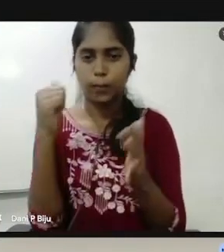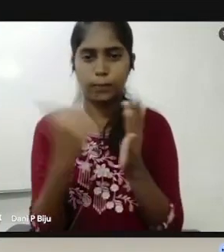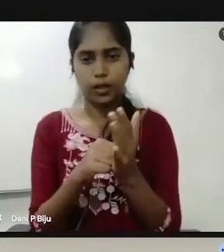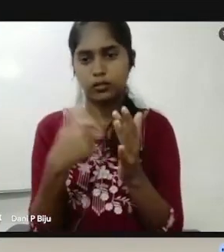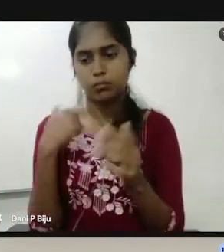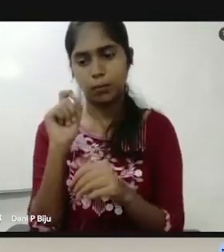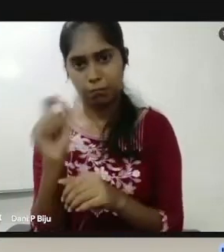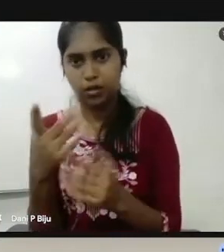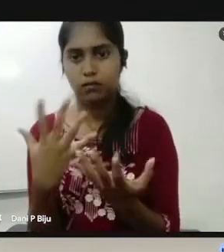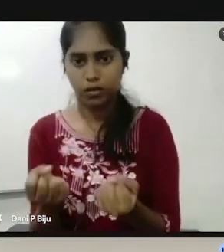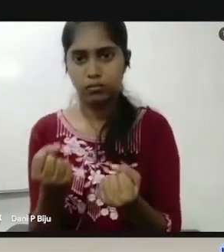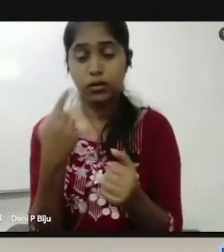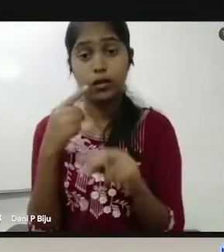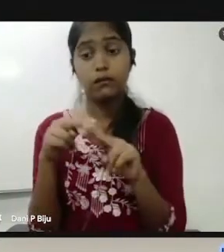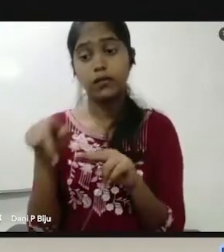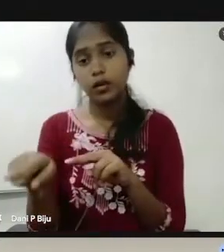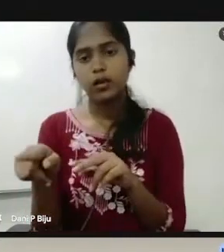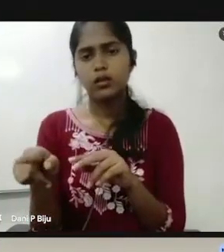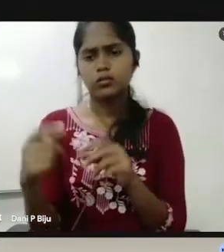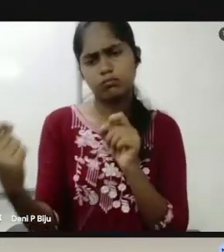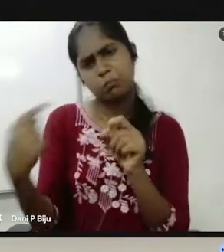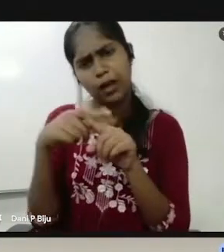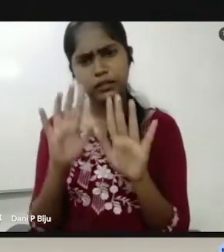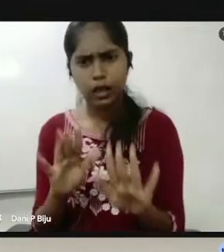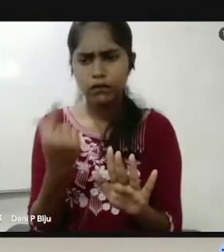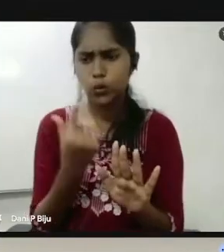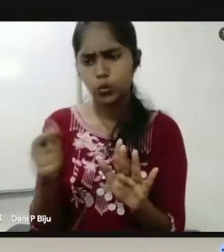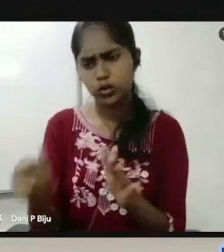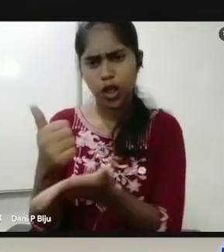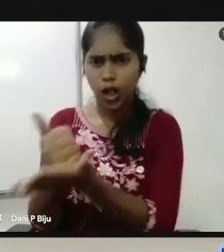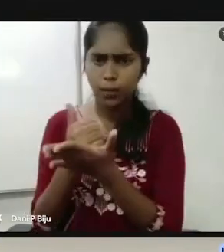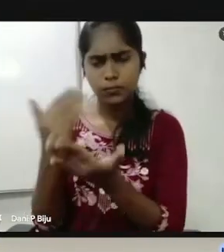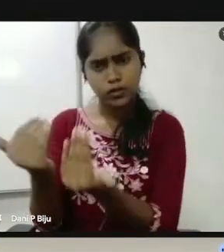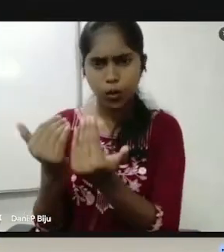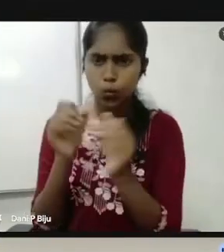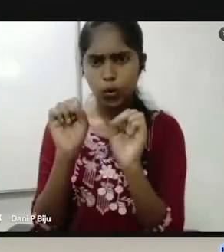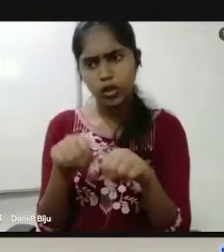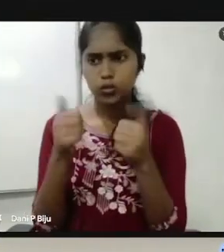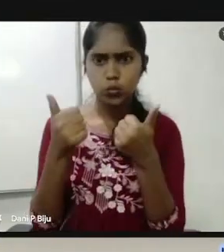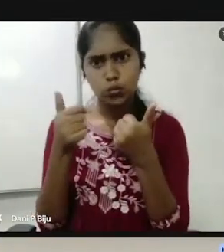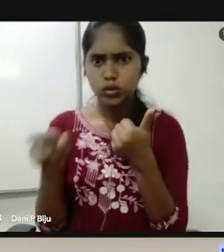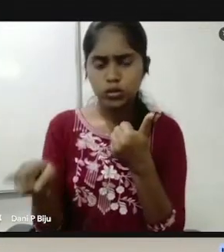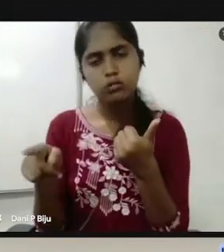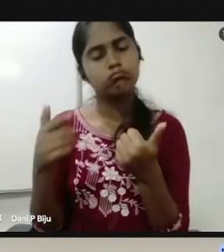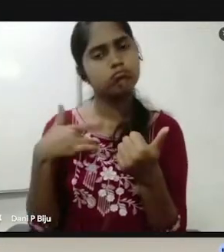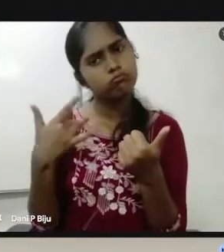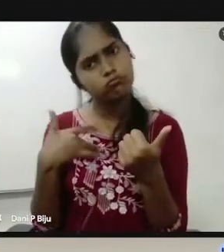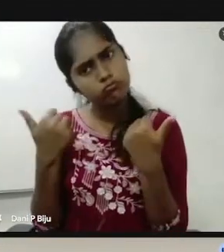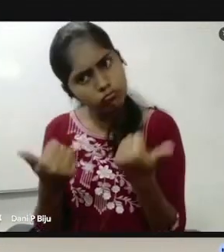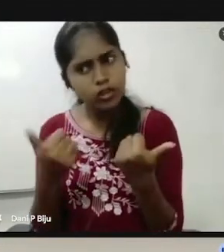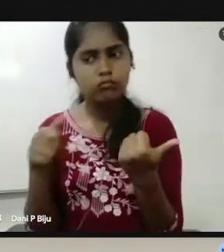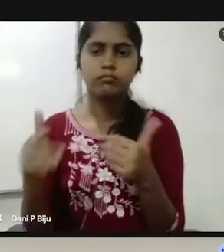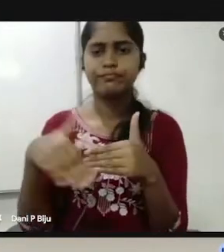ഇഫ് യു തിങ്ക് ഇറ്റ് ഈസ് യൂസ്ഫുൾ അത് നമുക്ക് പിന്നീട് അടുത്ത മാസത്തേക്ക് സബ്സ്ക്രൈബ് ചെയ്യാം. അത് നല്ല യൂസ്ഫുൾ ആണെന്ന് തോന്നുന്ന